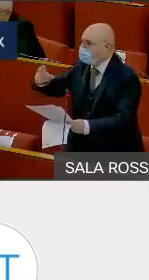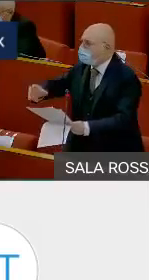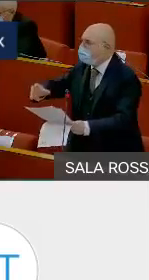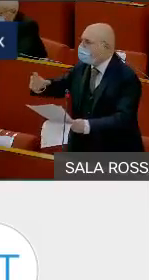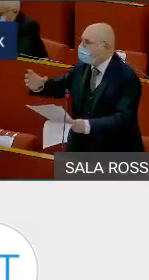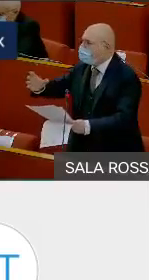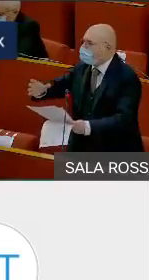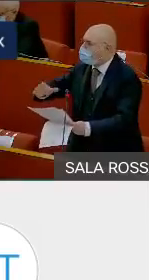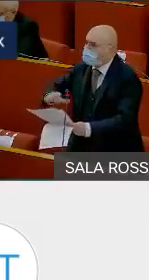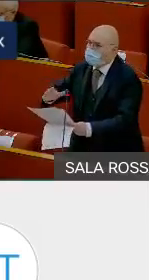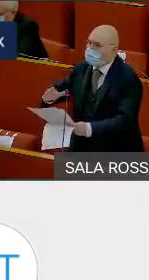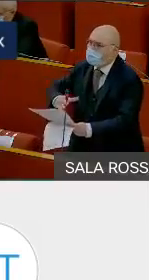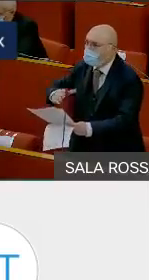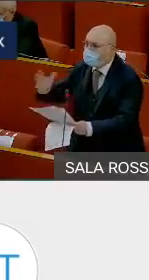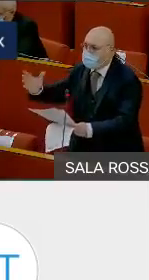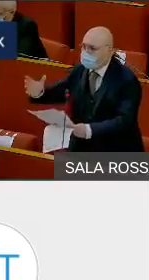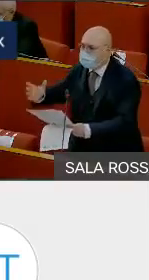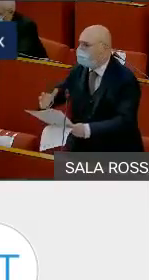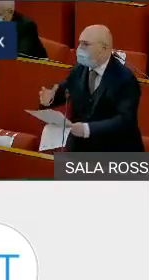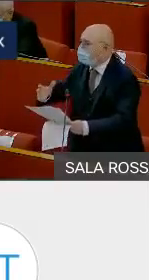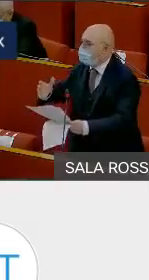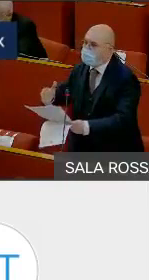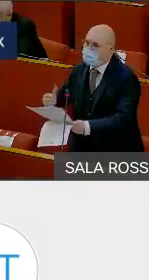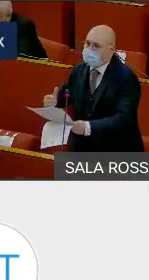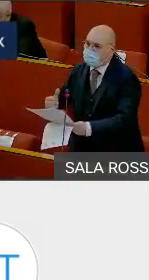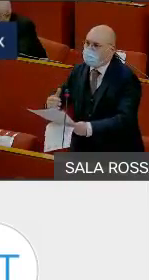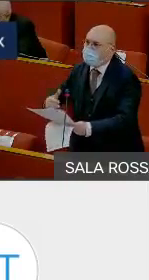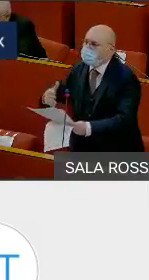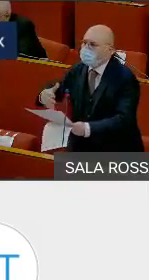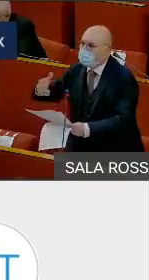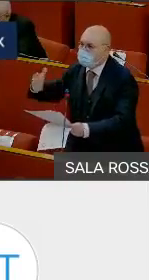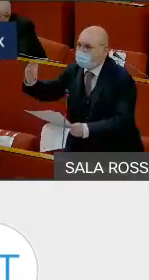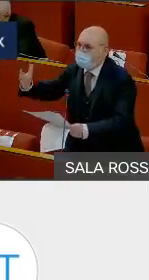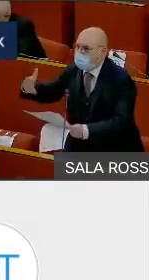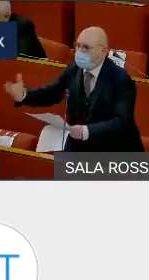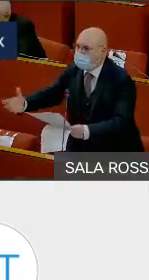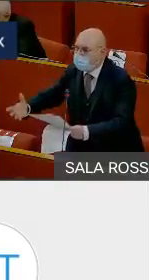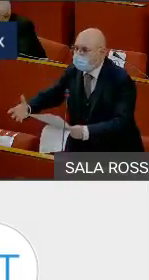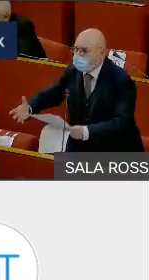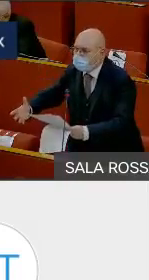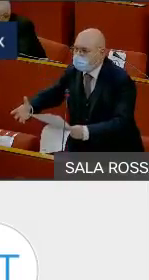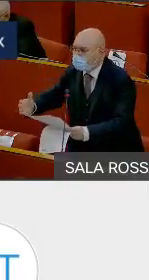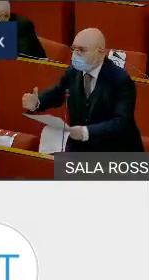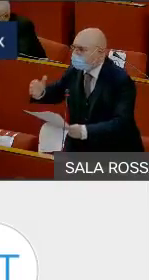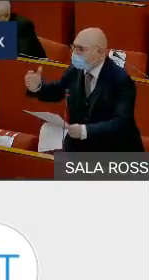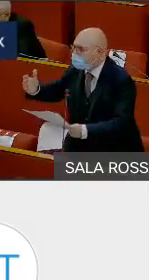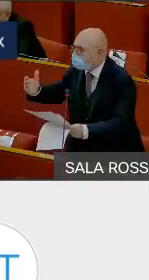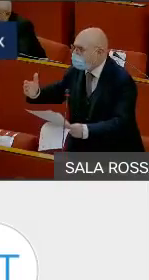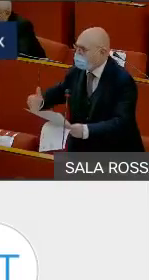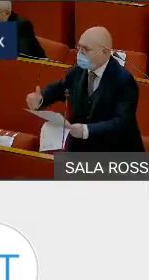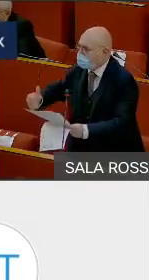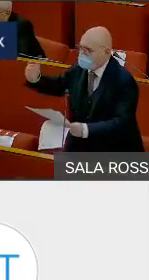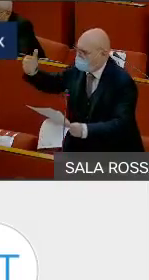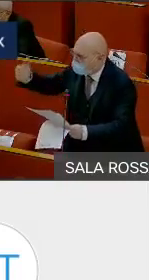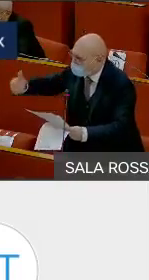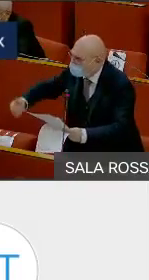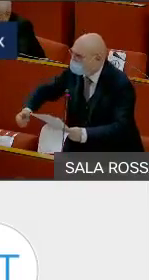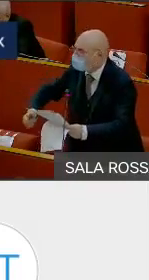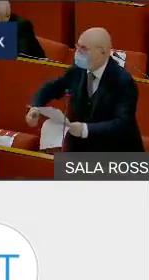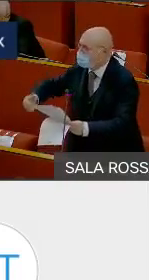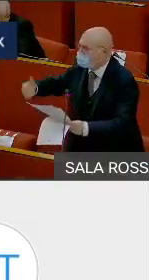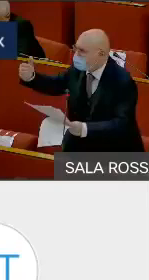seriamente diffuso quindi non fa parte di quelle che sono le possibilità che la pianificazione territoriale sovraordinata quella